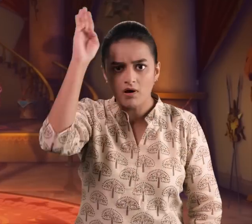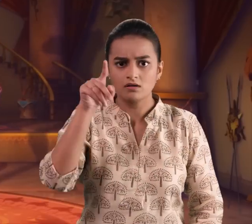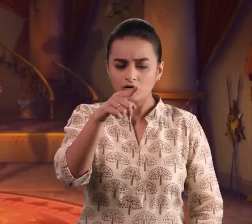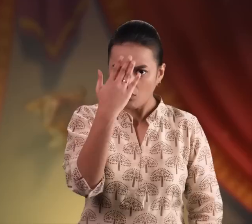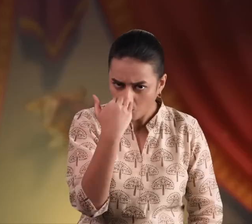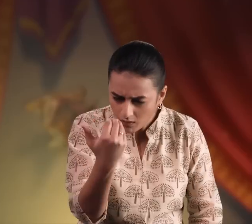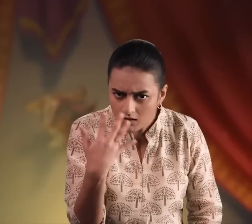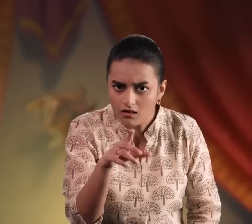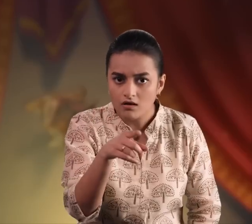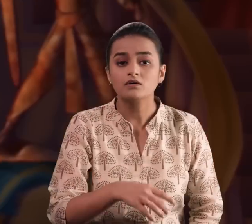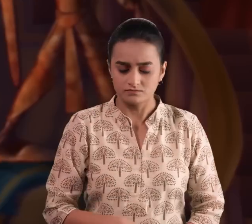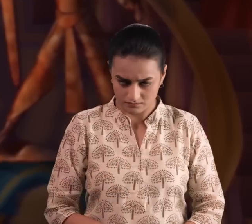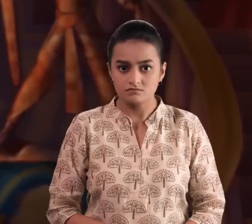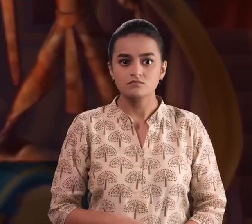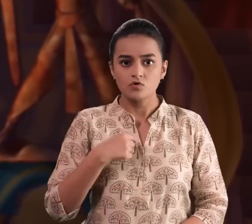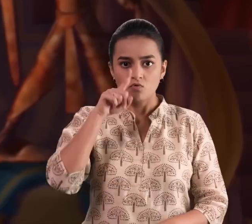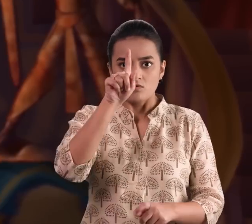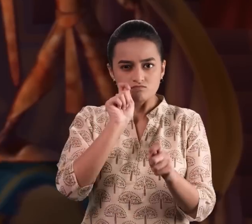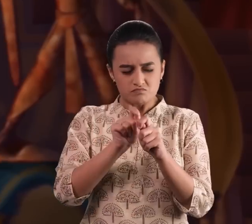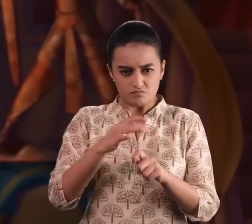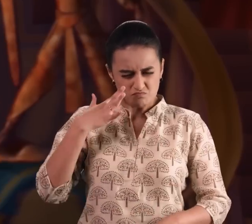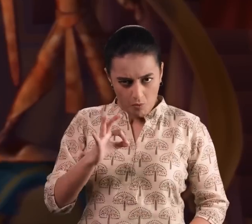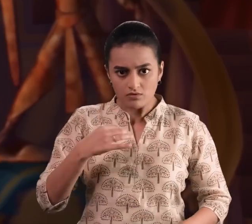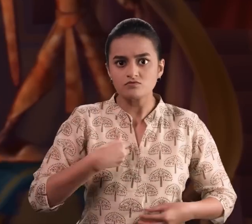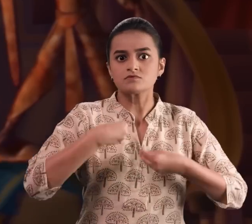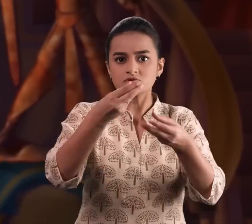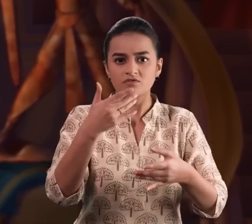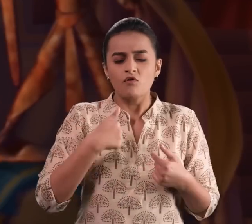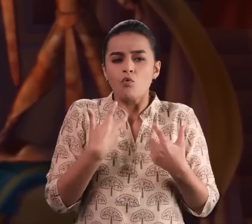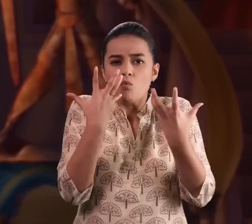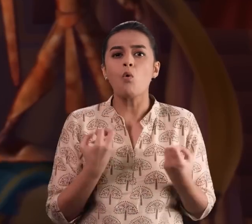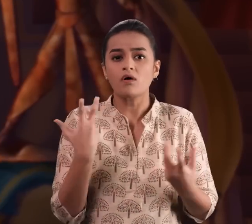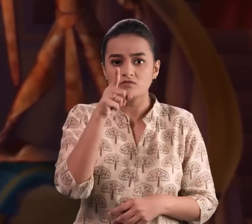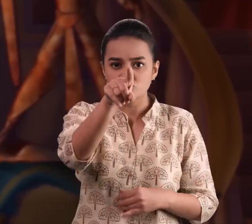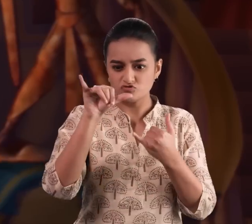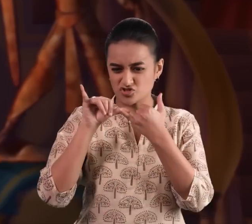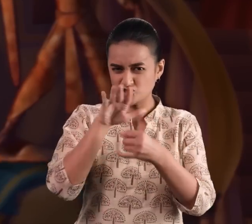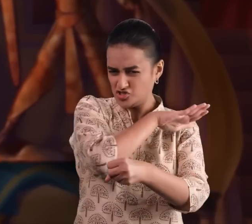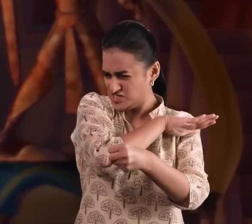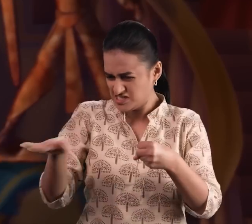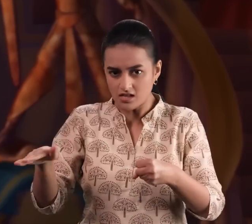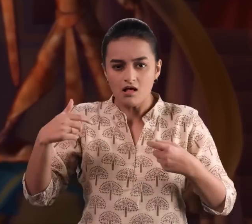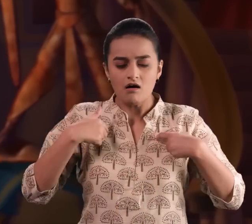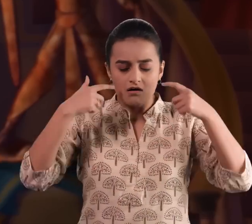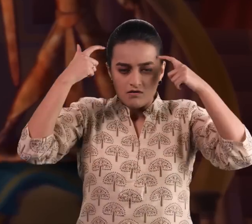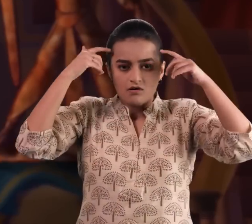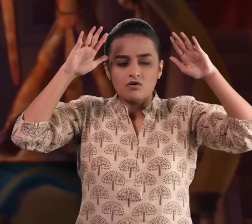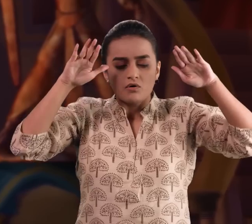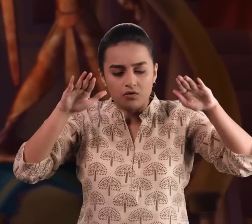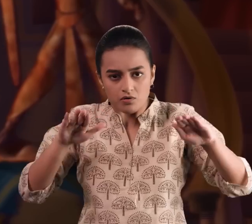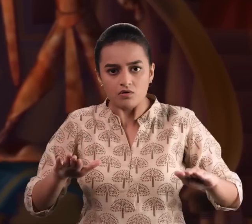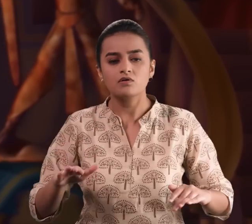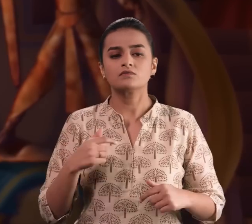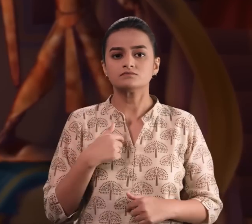महाराज, आपने मुझे बुलाया। मैं तुम्हें एक विशेष कार्य सौंपता हूँ। मैं चाहता हूँ कि तुम मेरे काल को मृत्यु के घाट